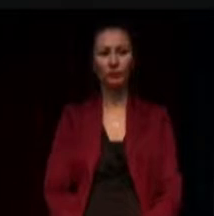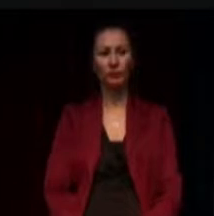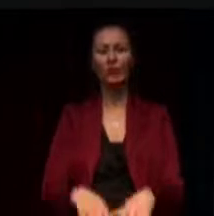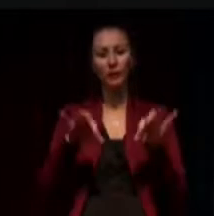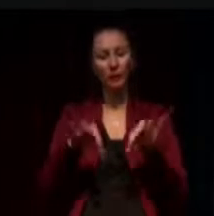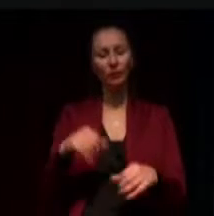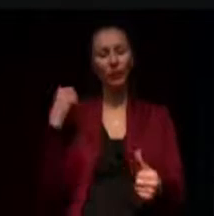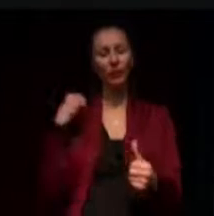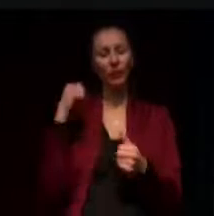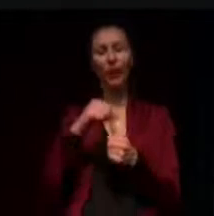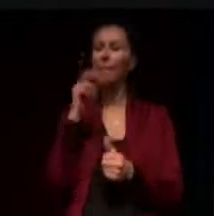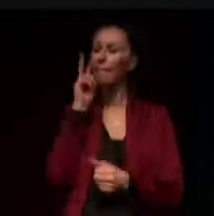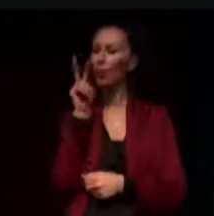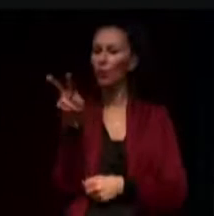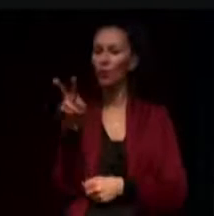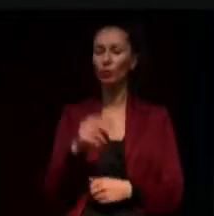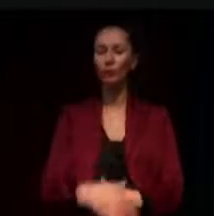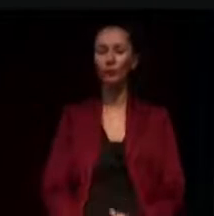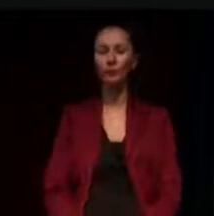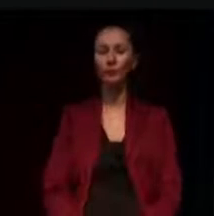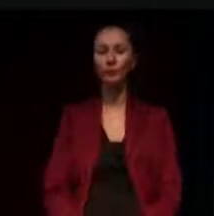Şimdi yine bakıyoruz.